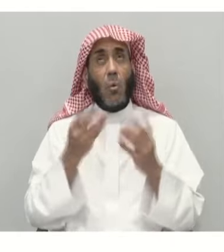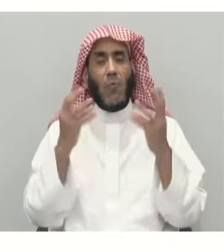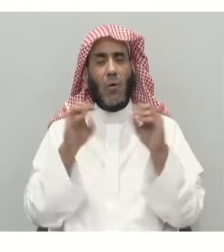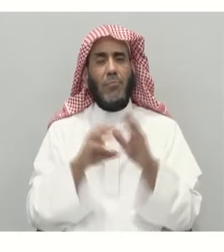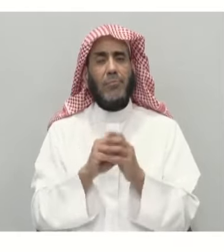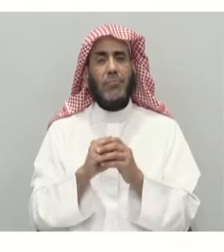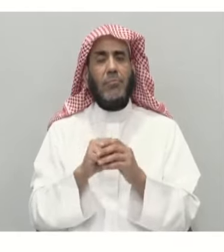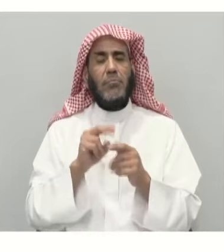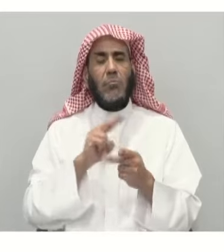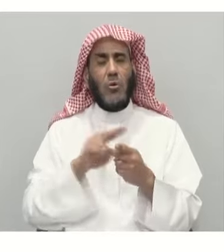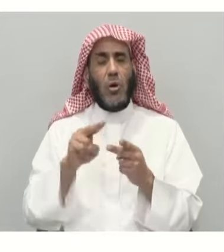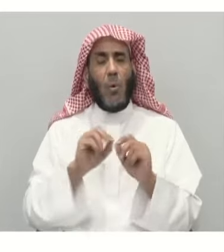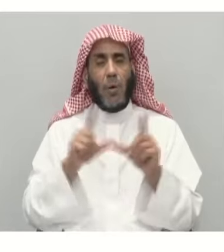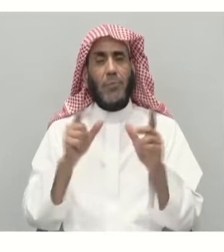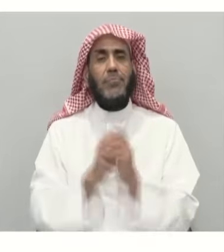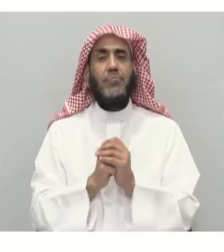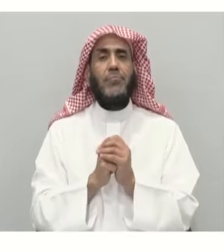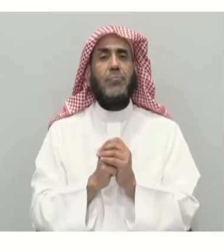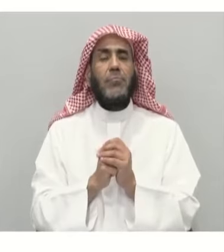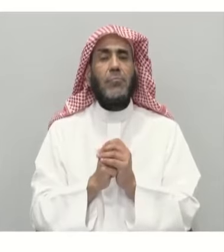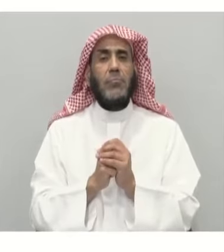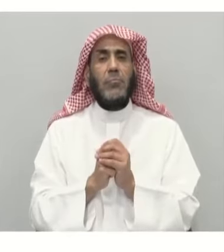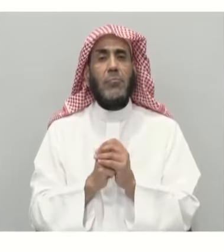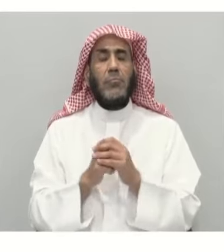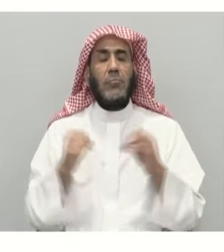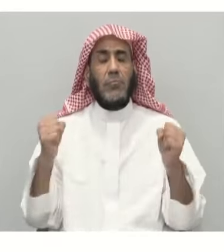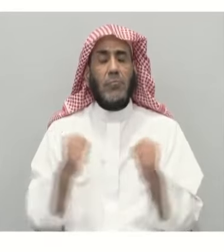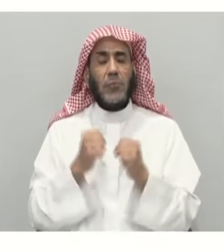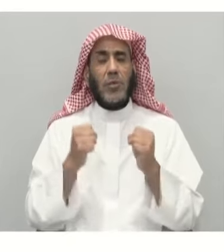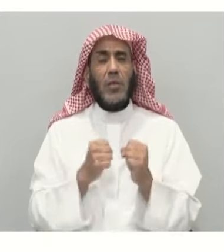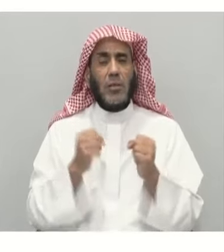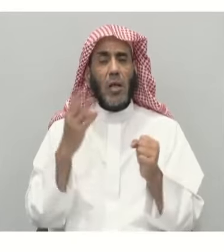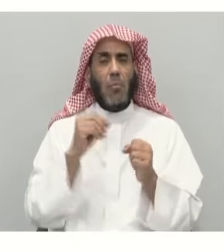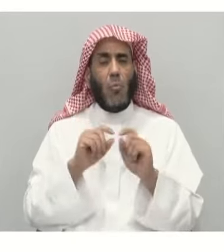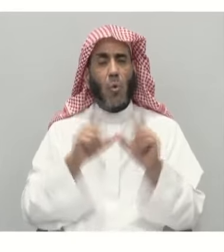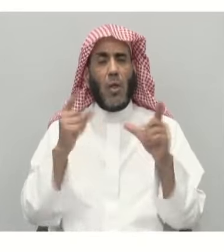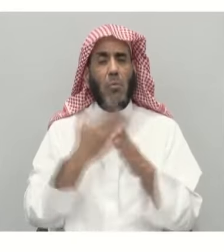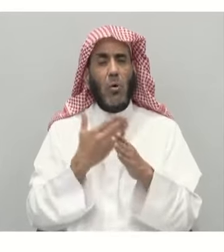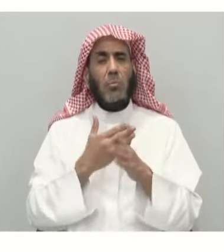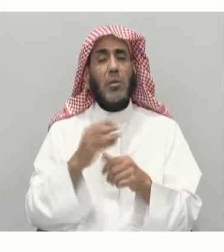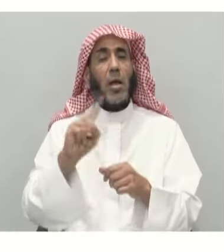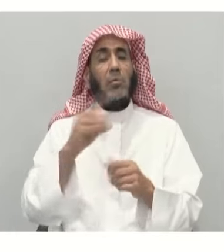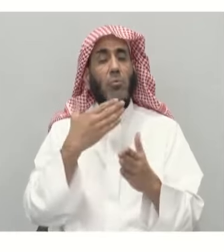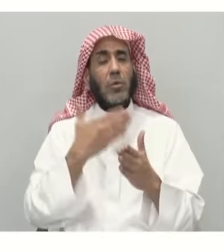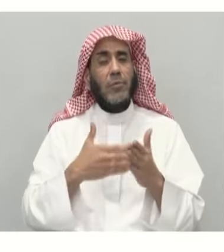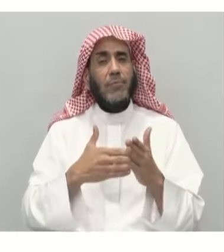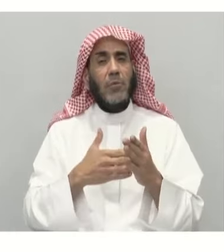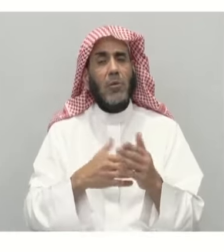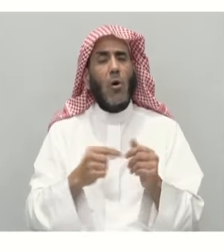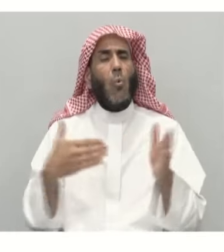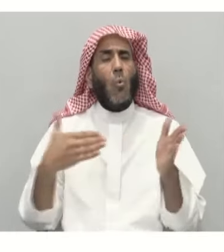الله بحلها وبيانها في نشاطات التعلم وضح لما كتبت الهمزه المتوسطه